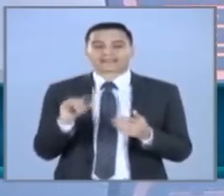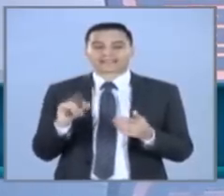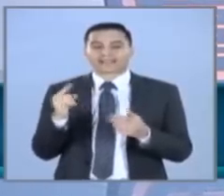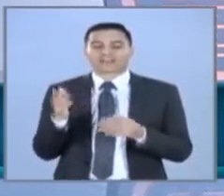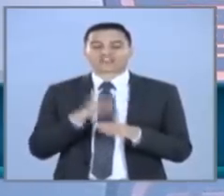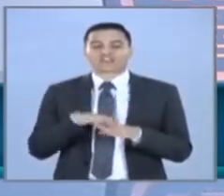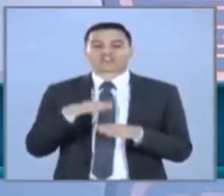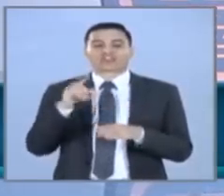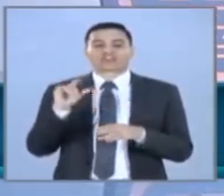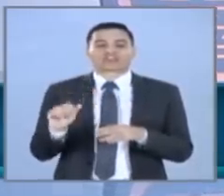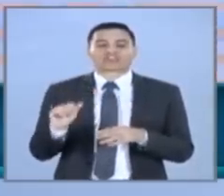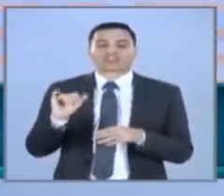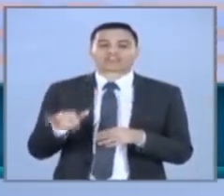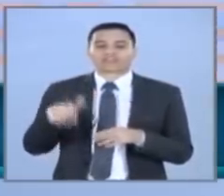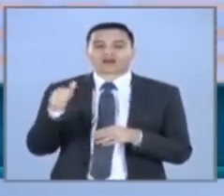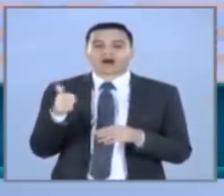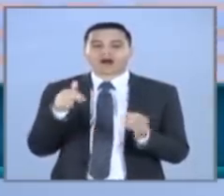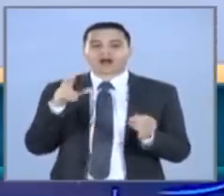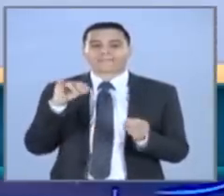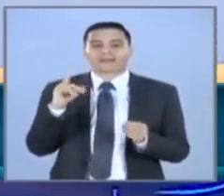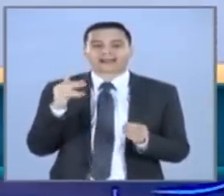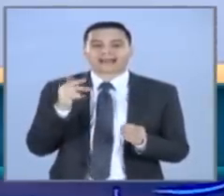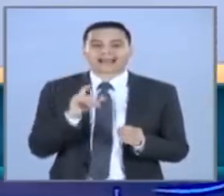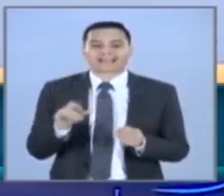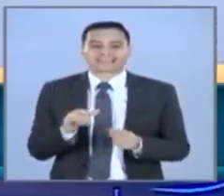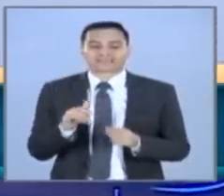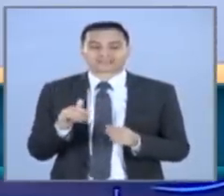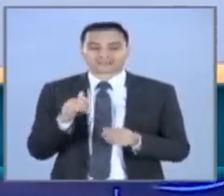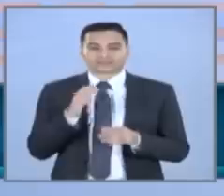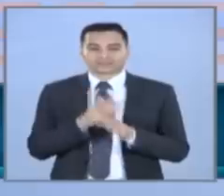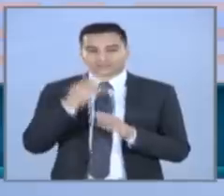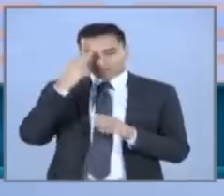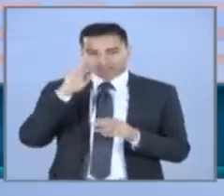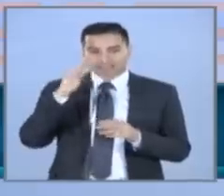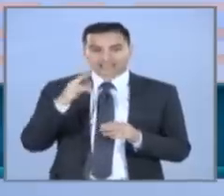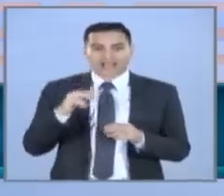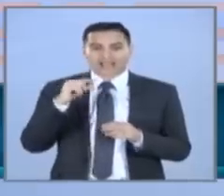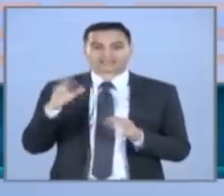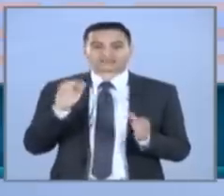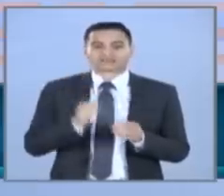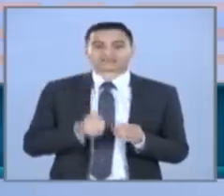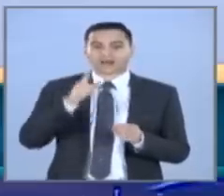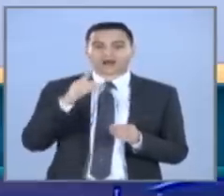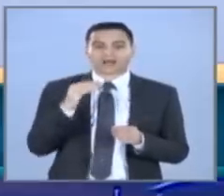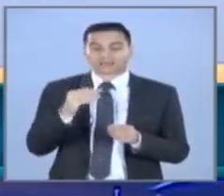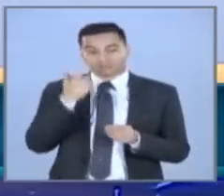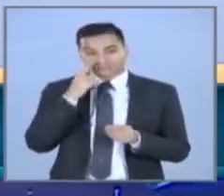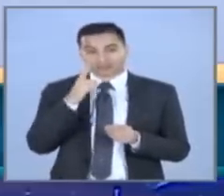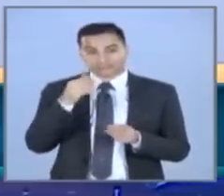المرغني. مهندس رضا إجابتك. سعيد صالح. شفت بقى لما بتسمع المعلومات